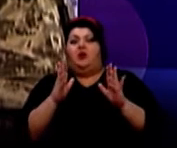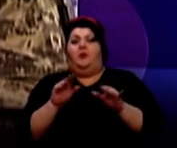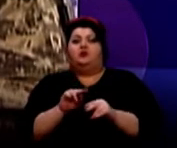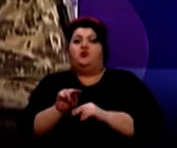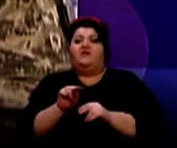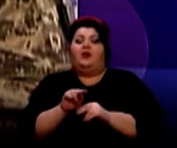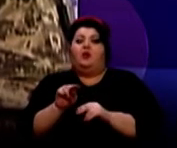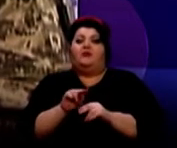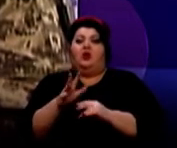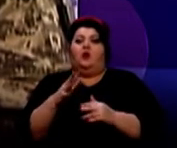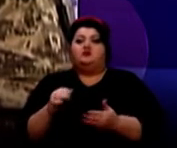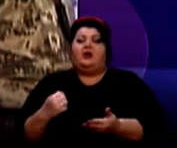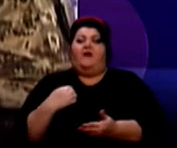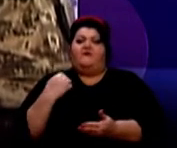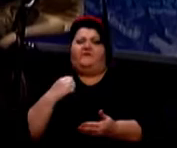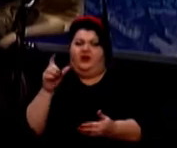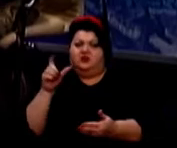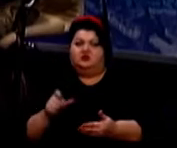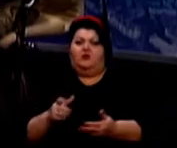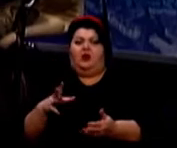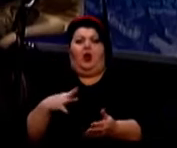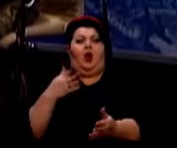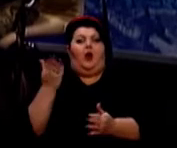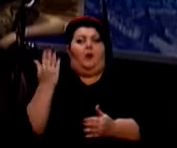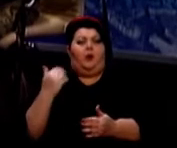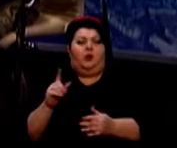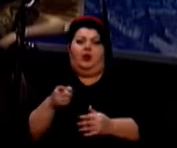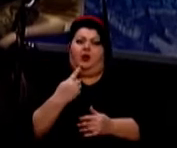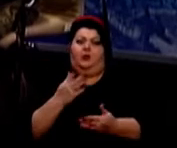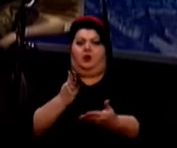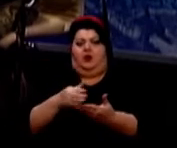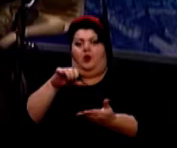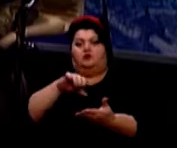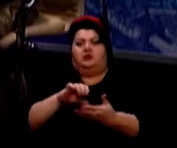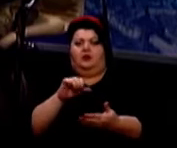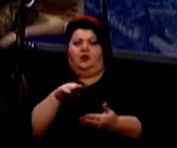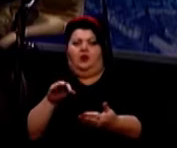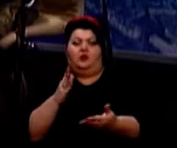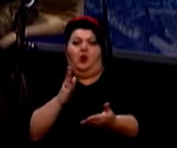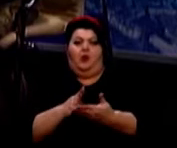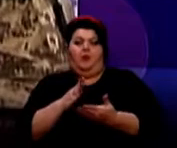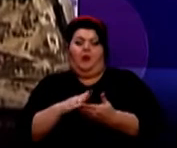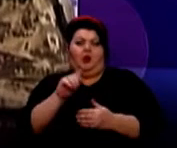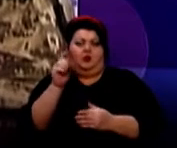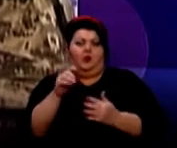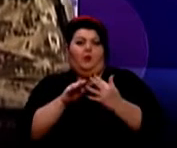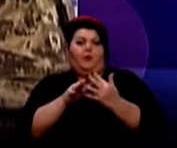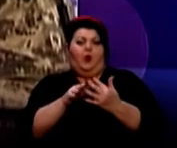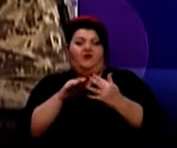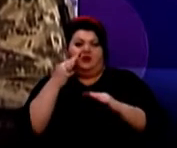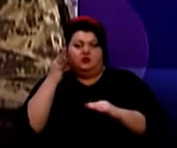вже військові, які були або учасники АТО, мають свій бойовий досвід, можуть щось